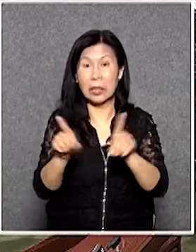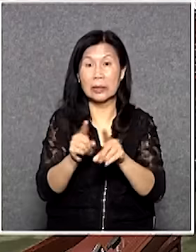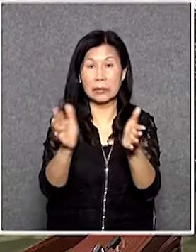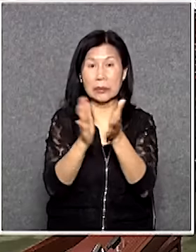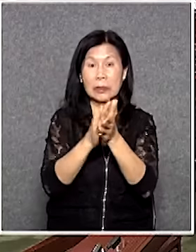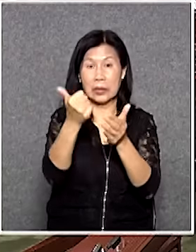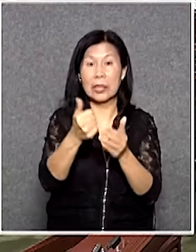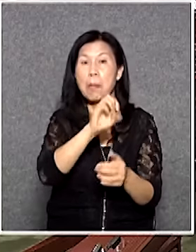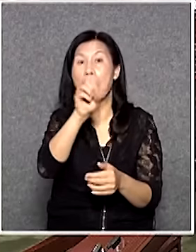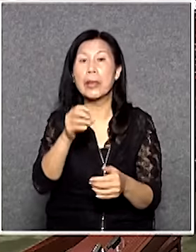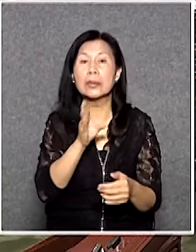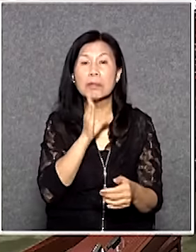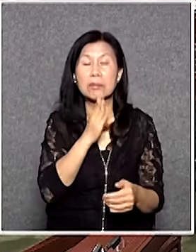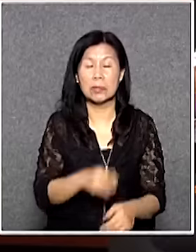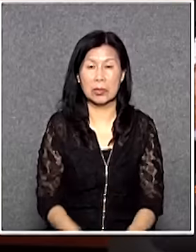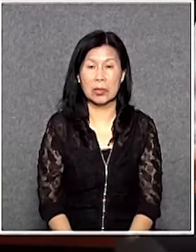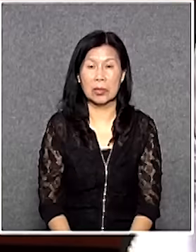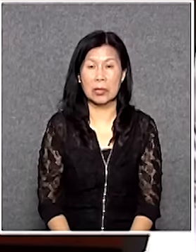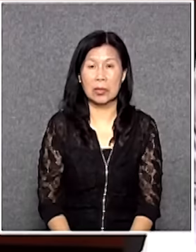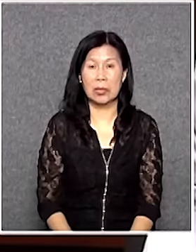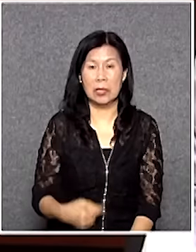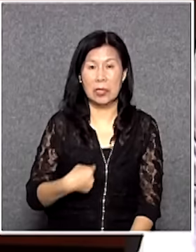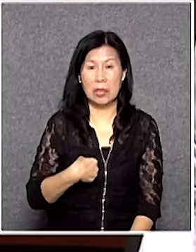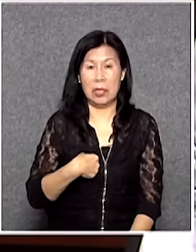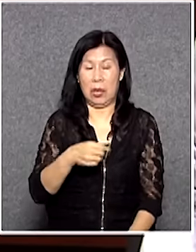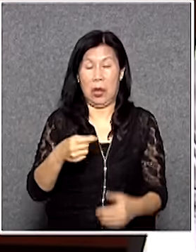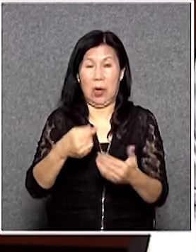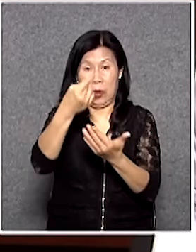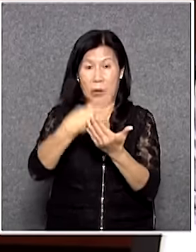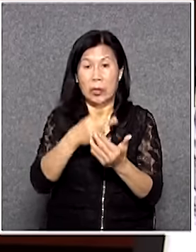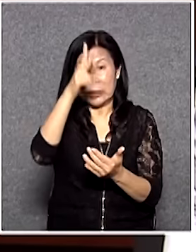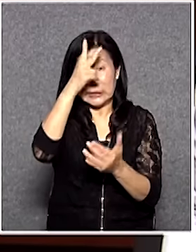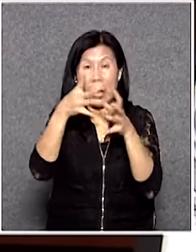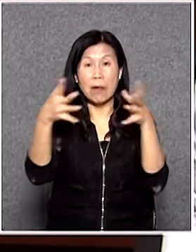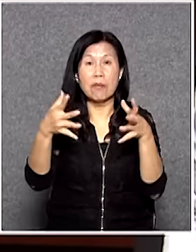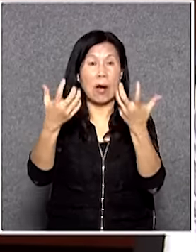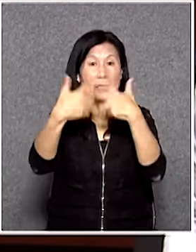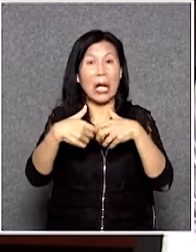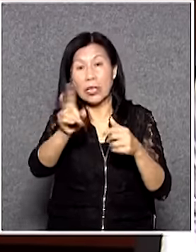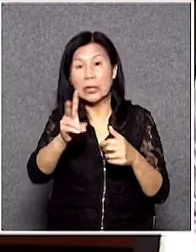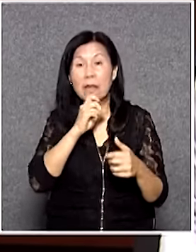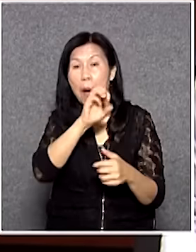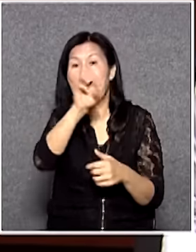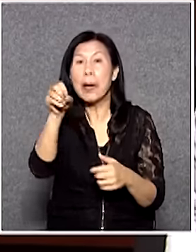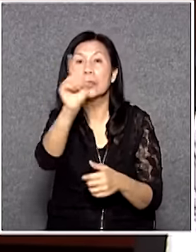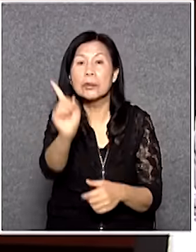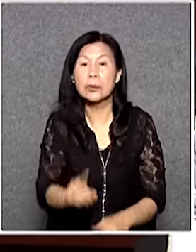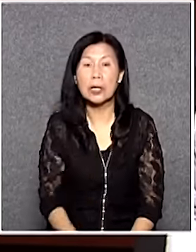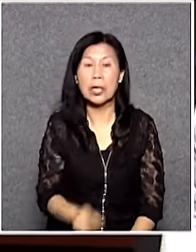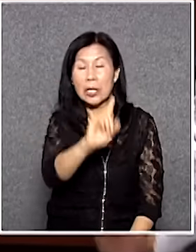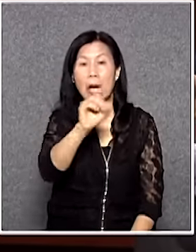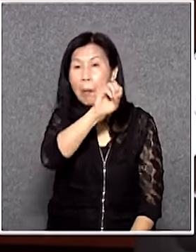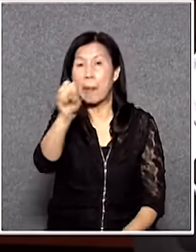做諮詢，唔好話我冇一個諮詢機制啦。呢個政府咁大個機器係嘛？我諮詢咩啊？點解要諮詢民